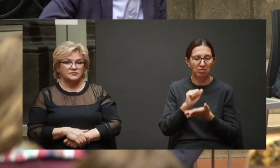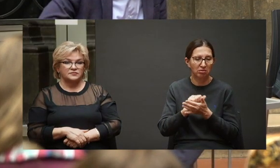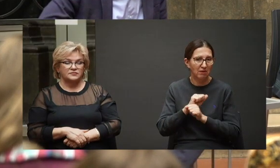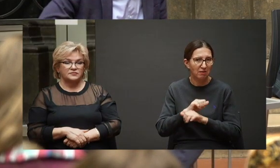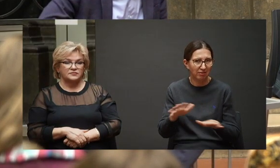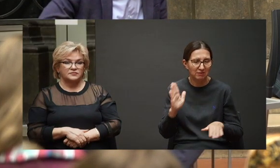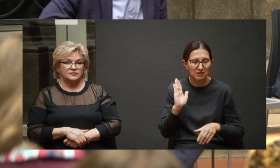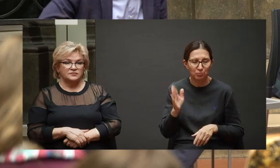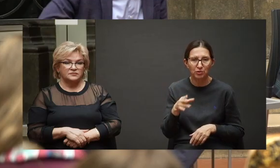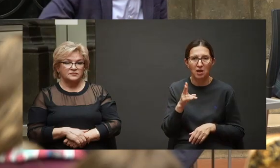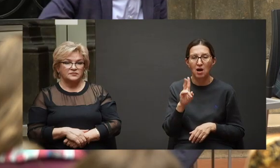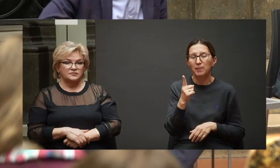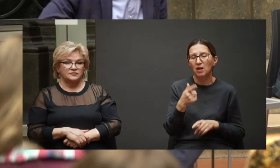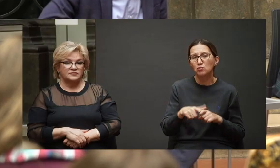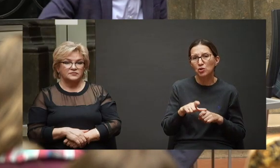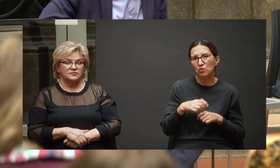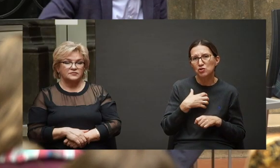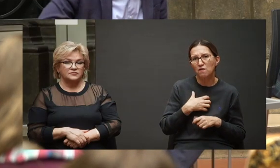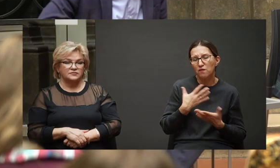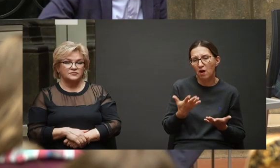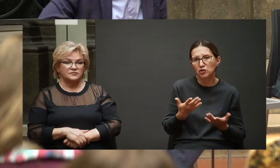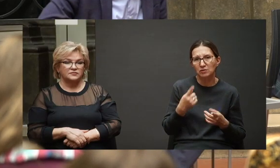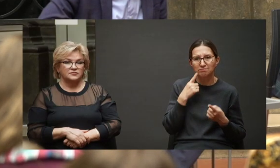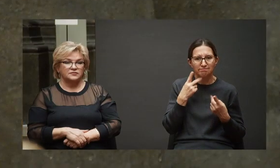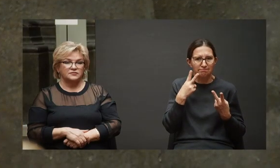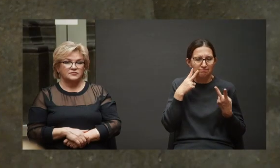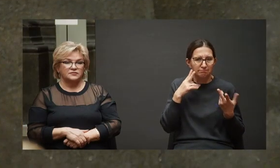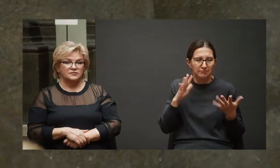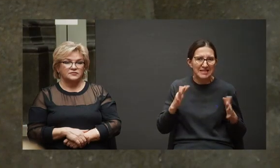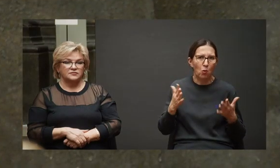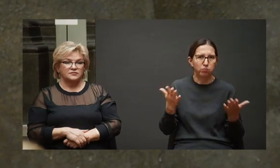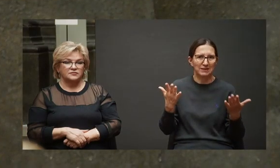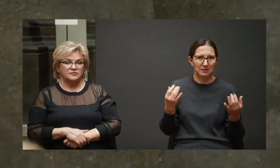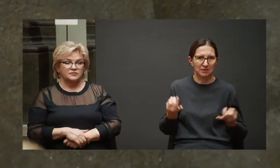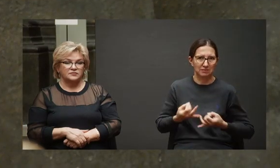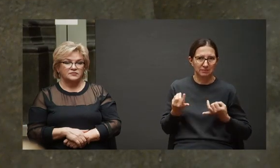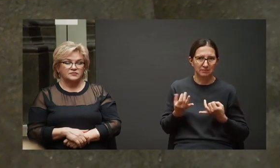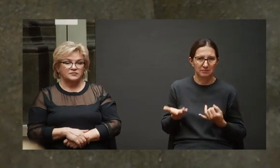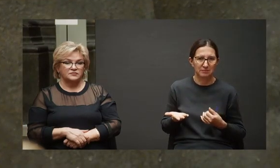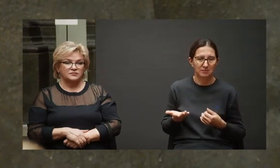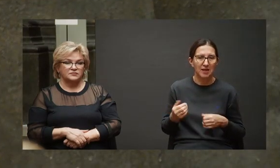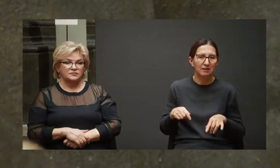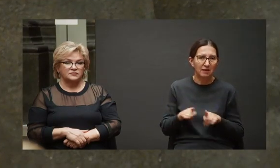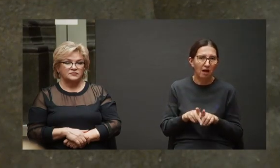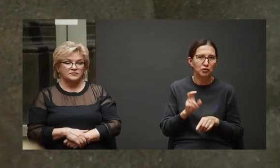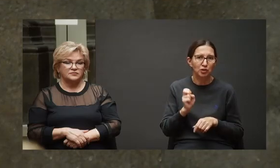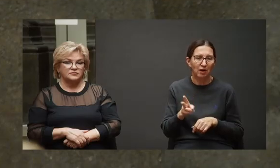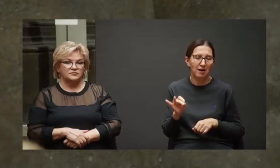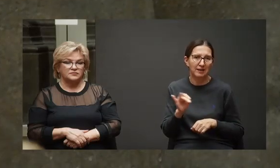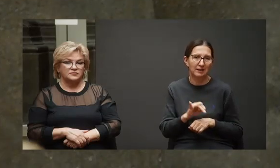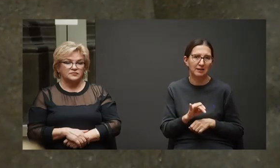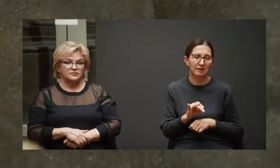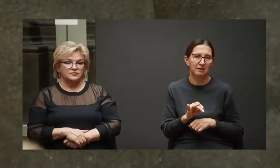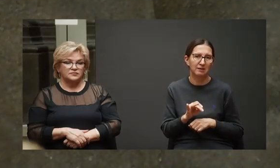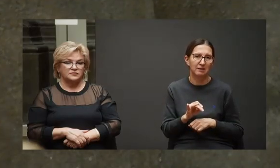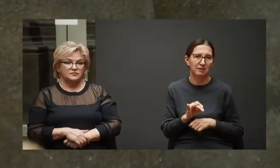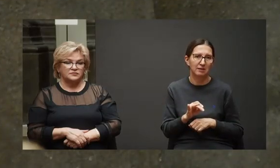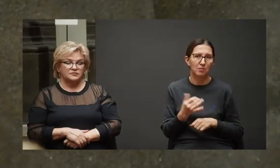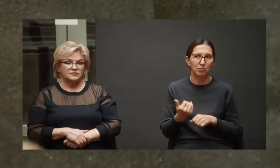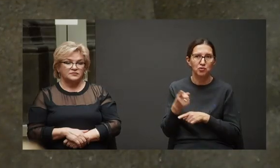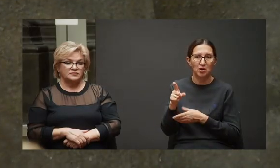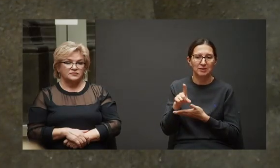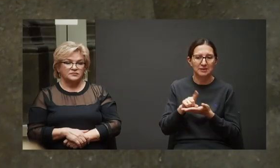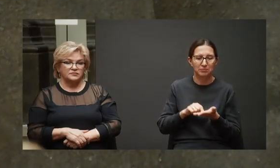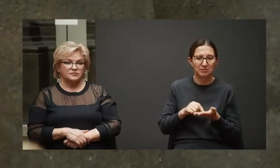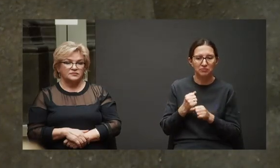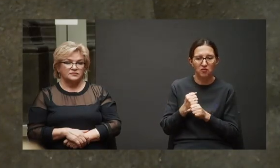немножко, потому что очень важен как бы масштаб события, да, то есть так же, как и слепки в